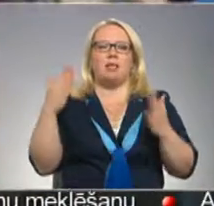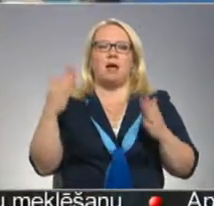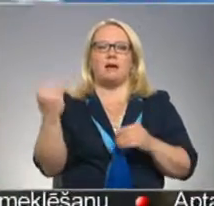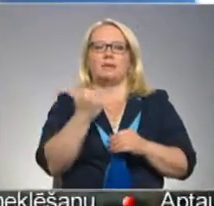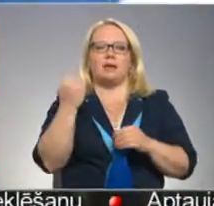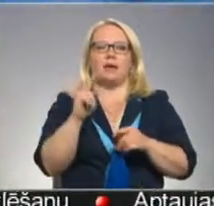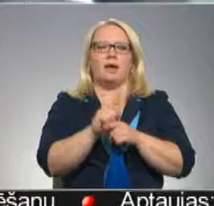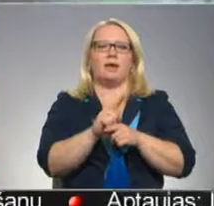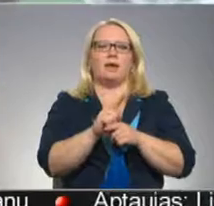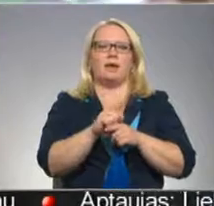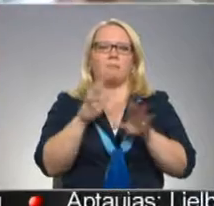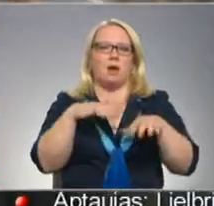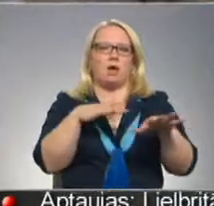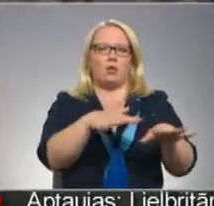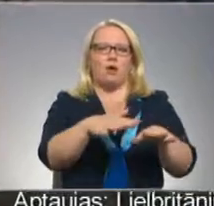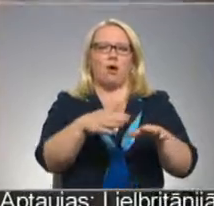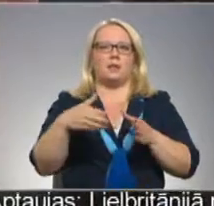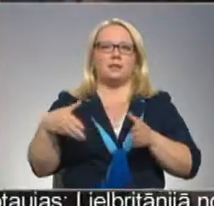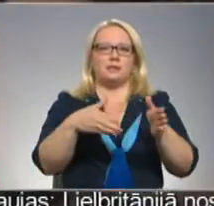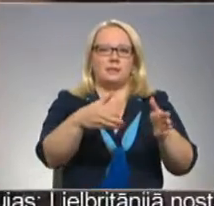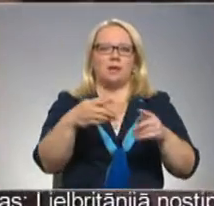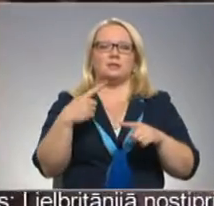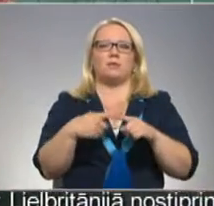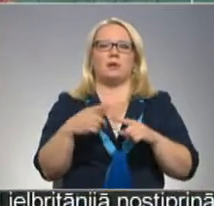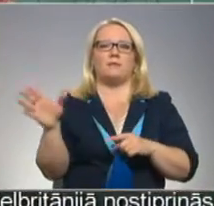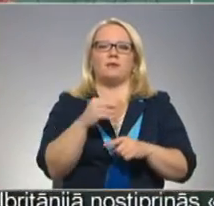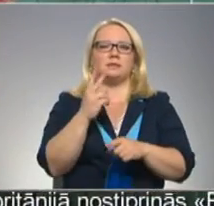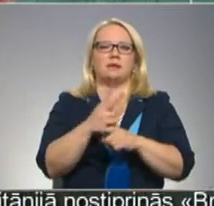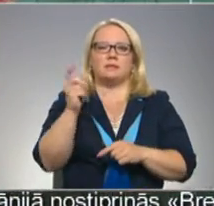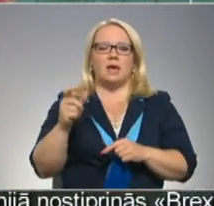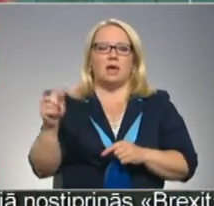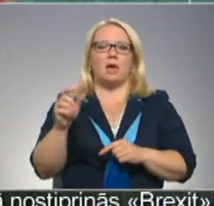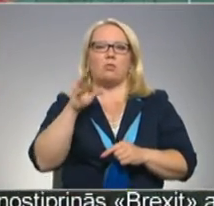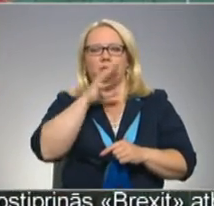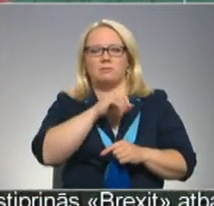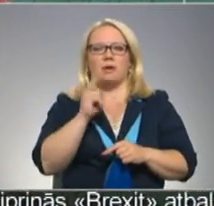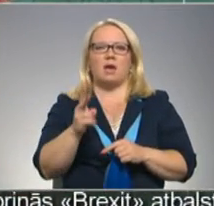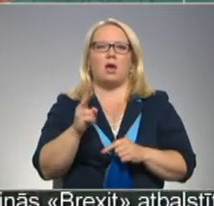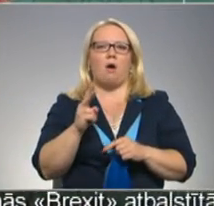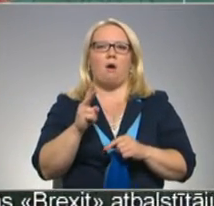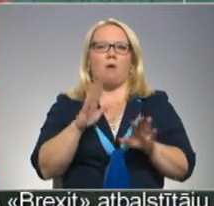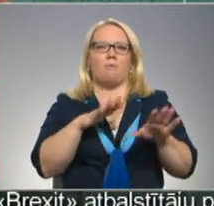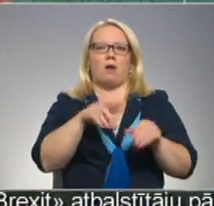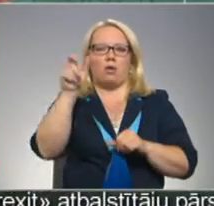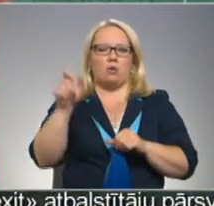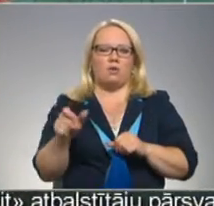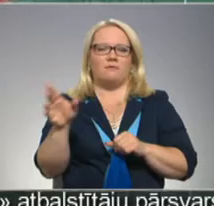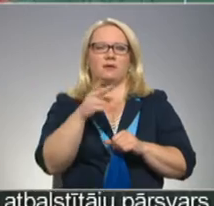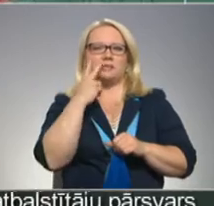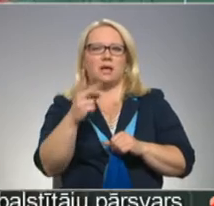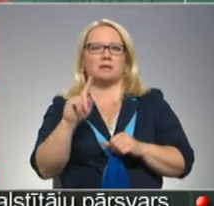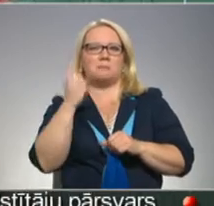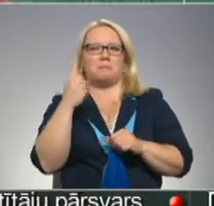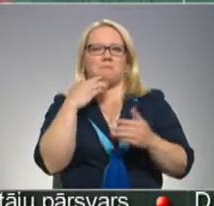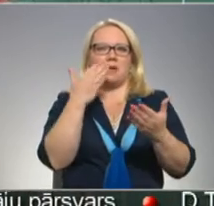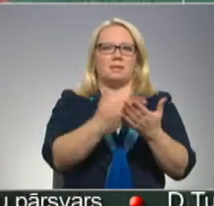pirmais maratons. Nu, es esmu vadošajiem skrējiem Latvijas. Visi tā noslēpumi, kā jau maratonists. Visi noslēpumi, visi skatās, kurš pirmais